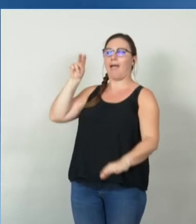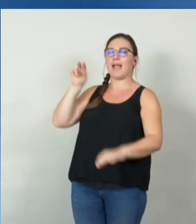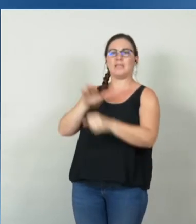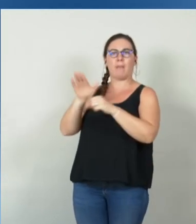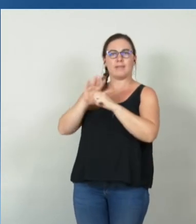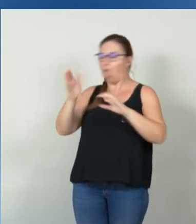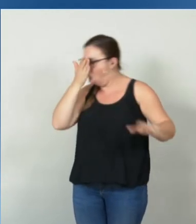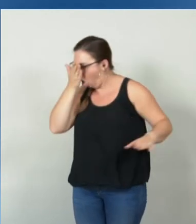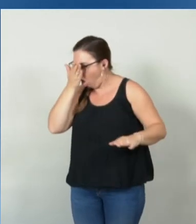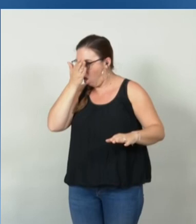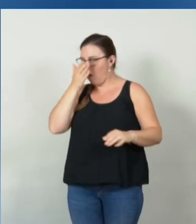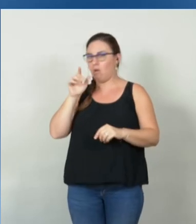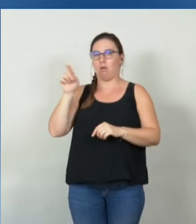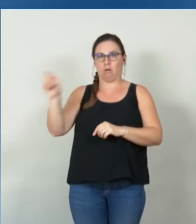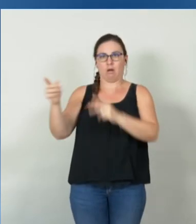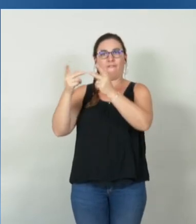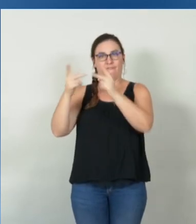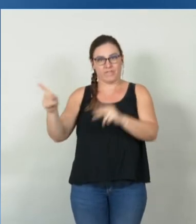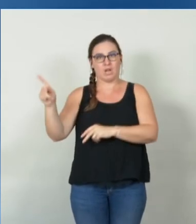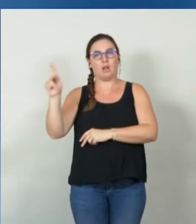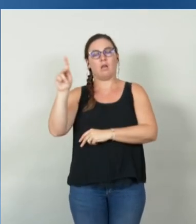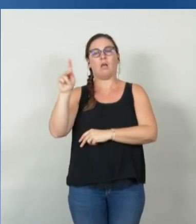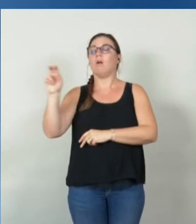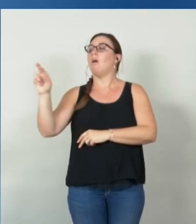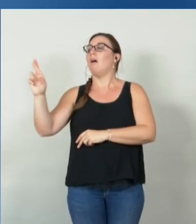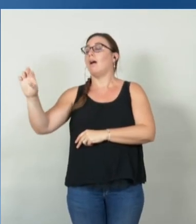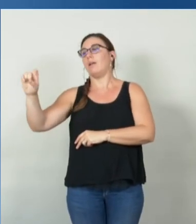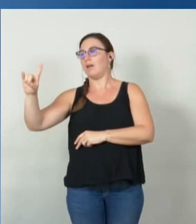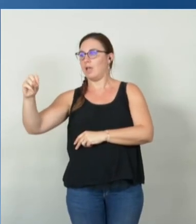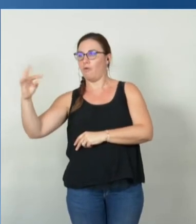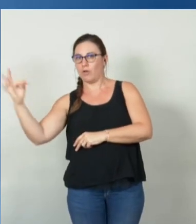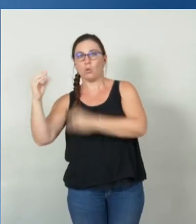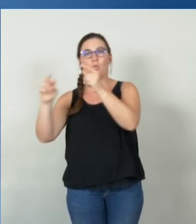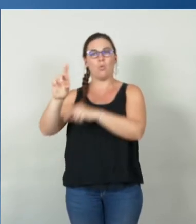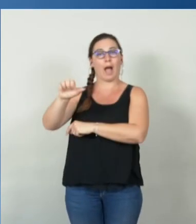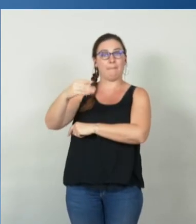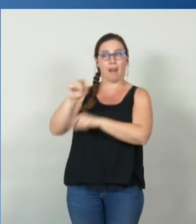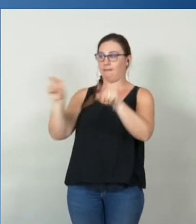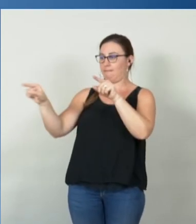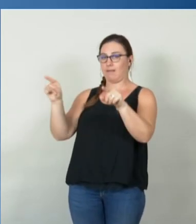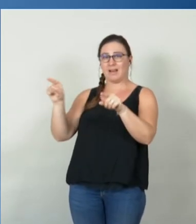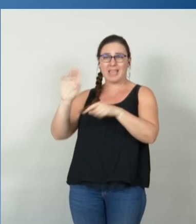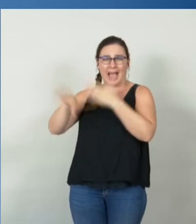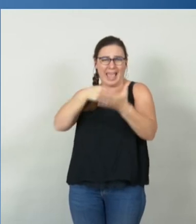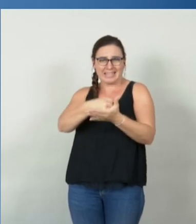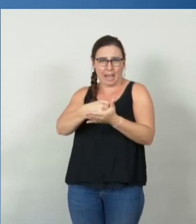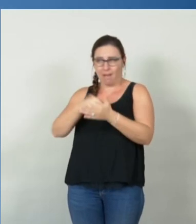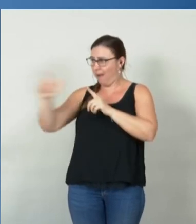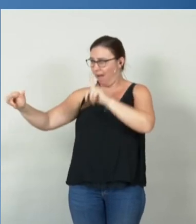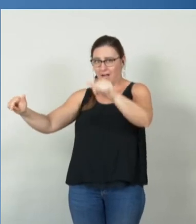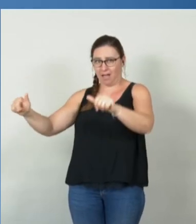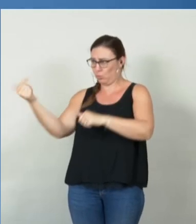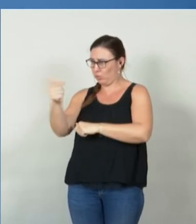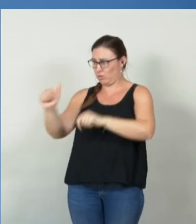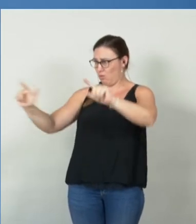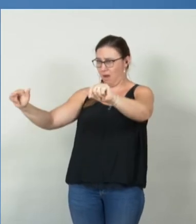fait à Ramallah ou à Réau vote vous avez des courants extrémistes dans chacune de ces